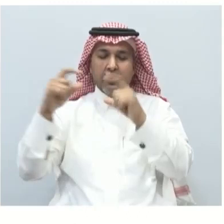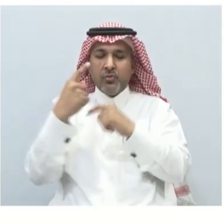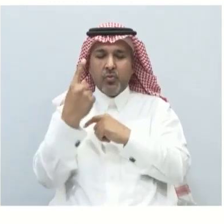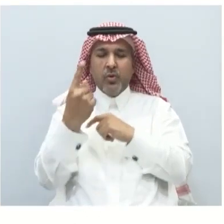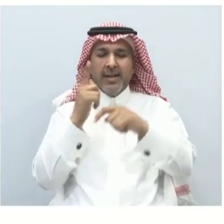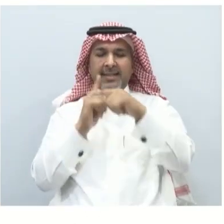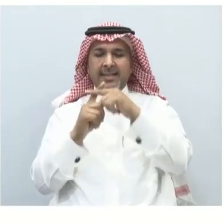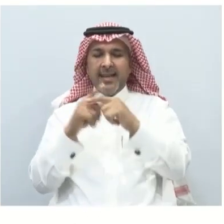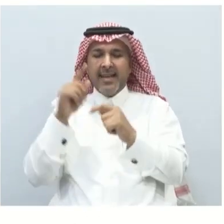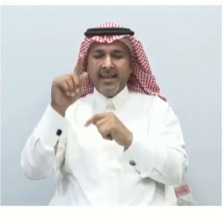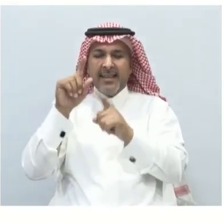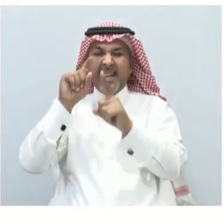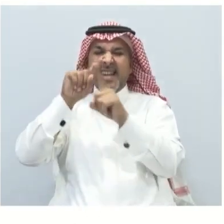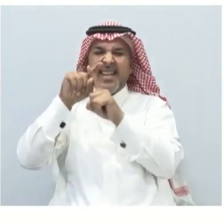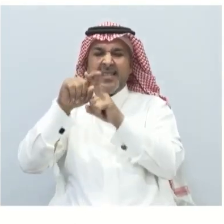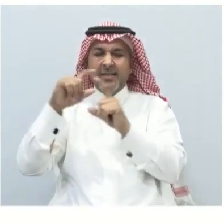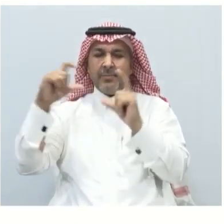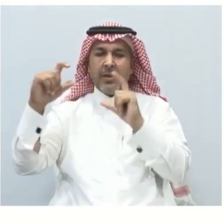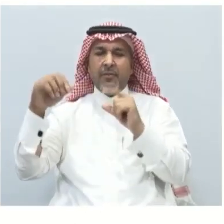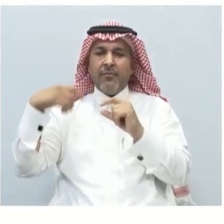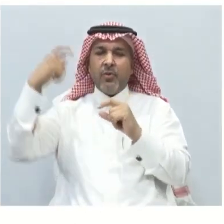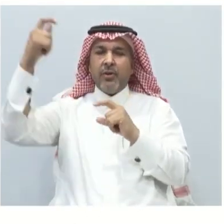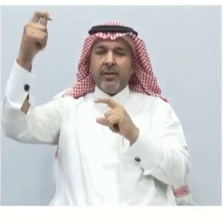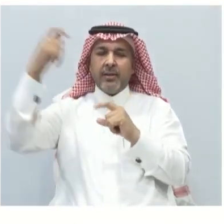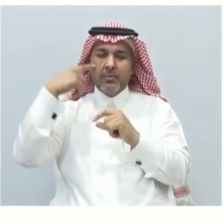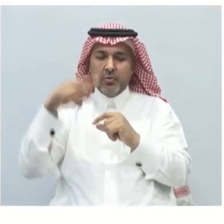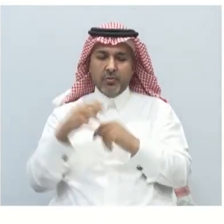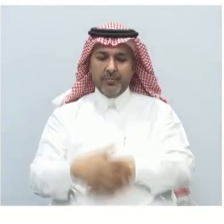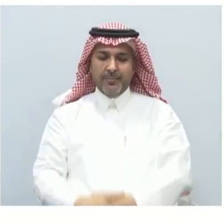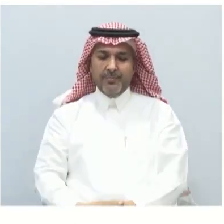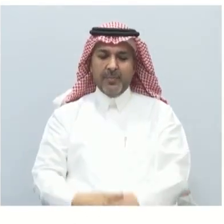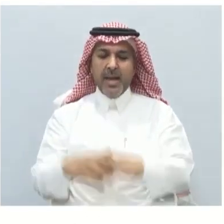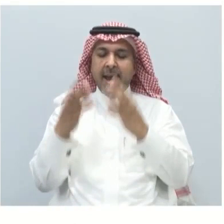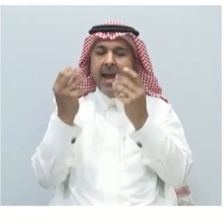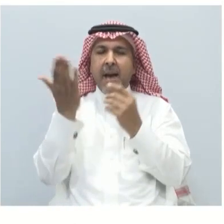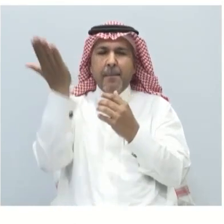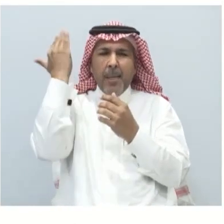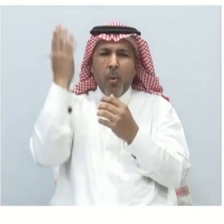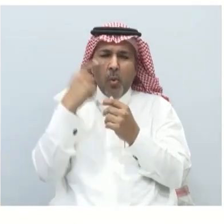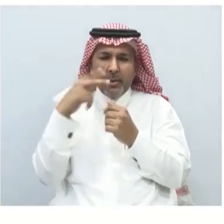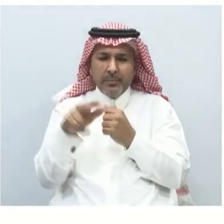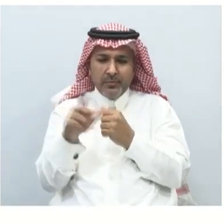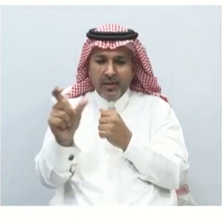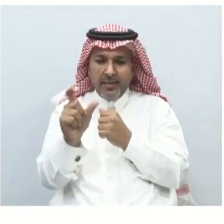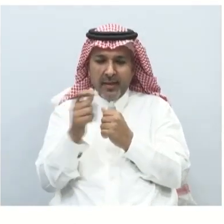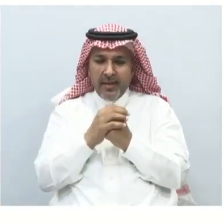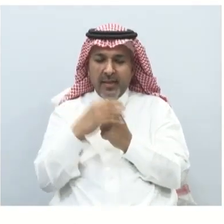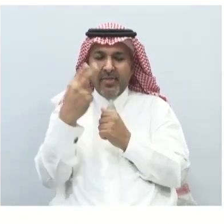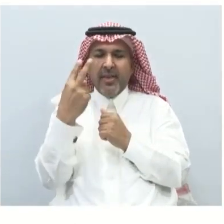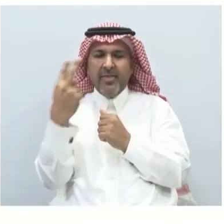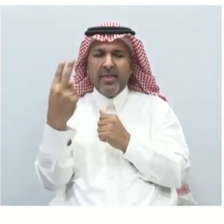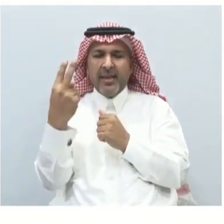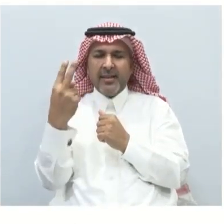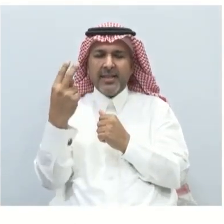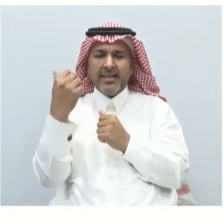نسبه النمو اس تي بهذا الشكل فبالتالي العدد الاساسي كم كان اللي هو اثنين اثنين